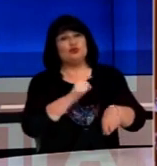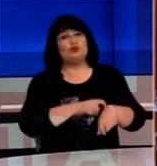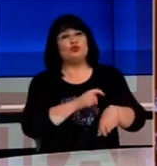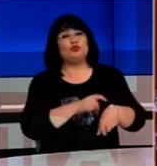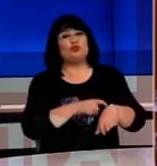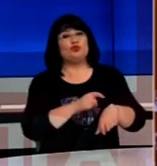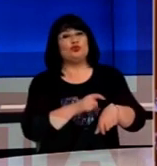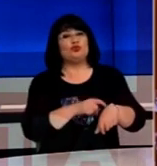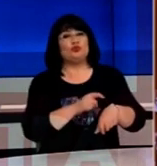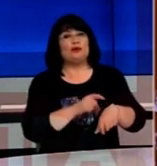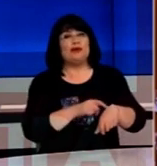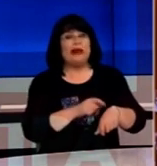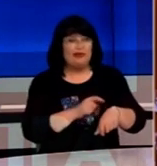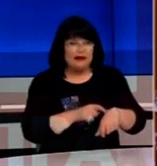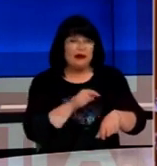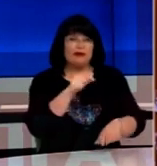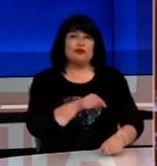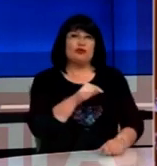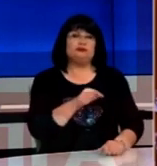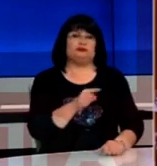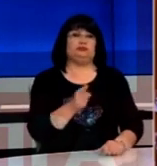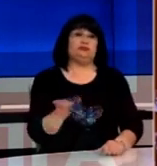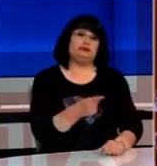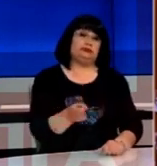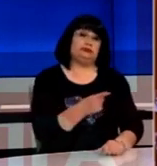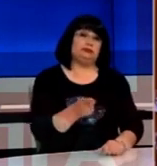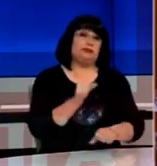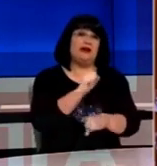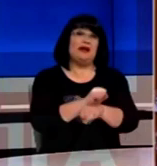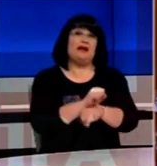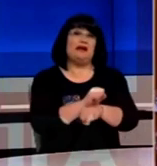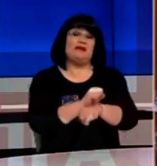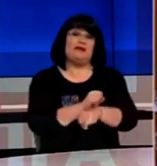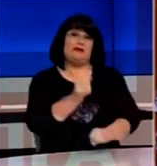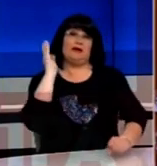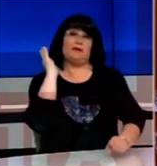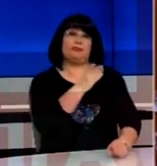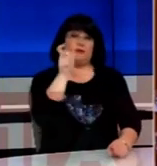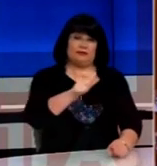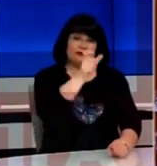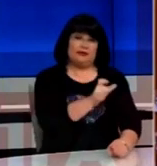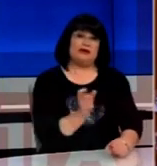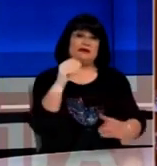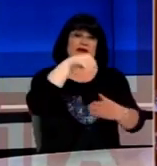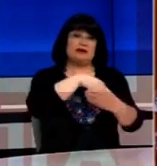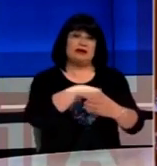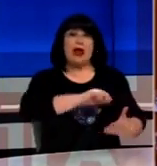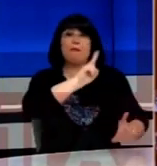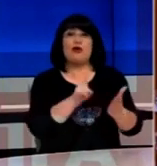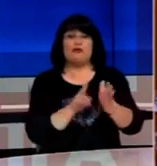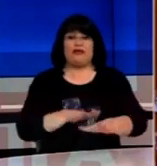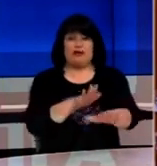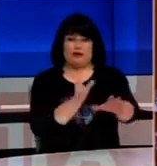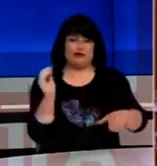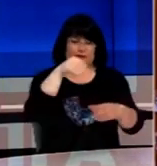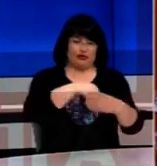του ιδιώνυμου αδικήματος, που προέβλεπε ποινή φυλάκισης στον καθένα που συμμετέχει σε απαγορευμένη διαδήλωση